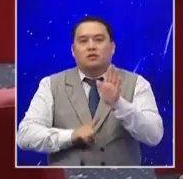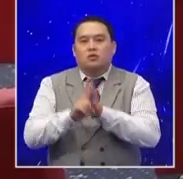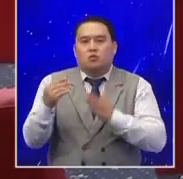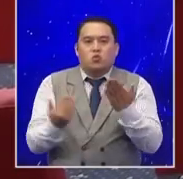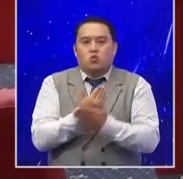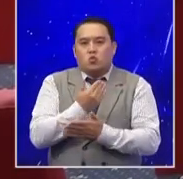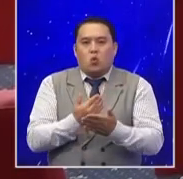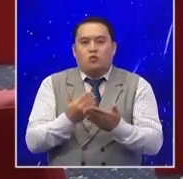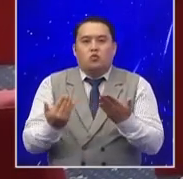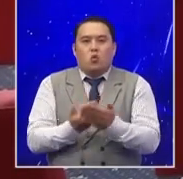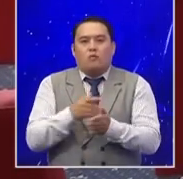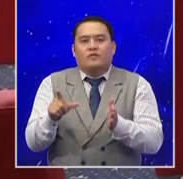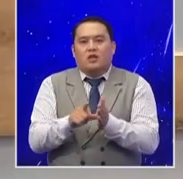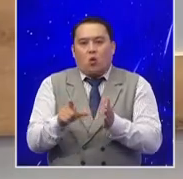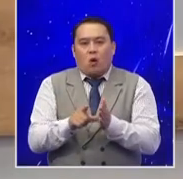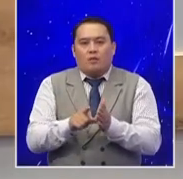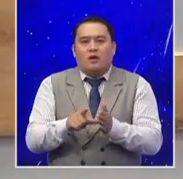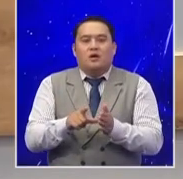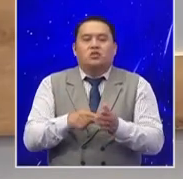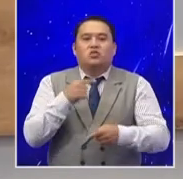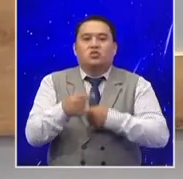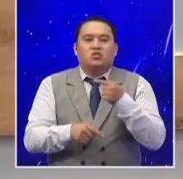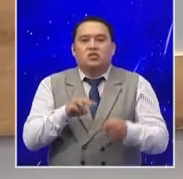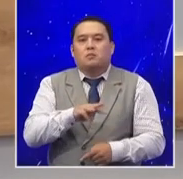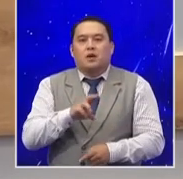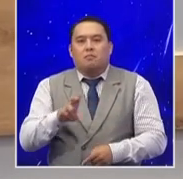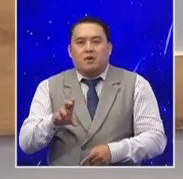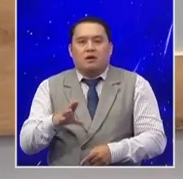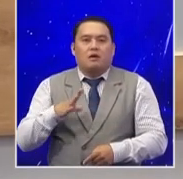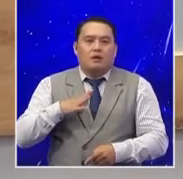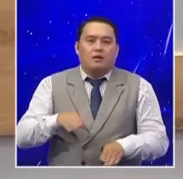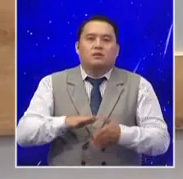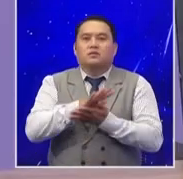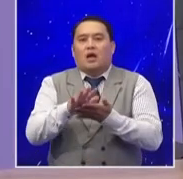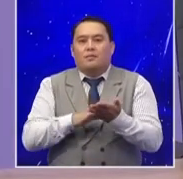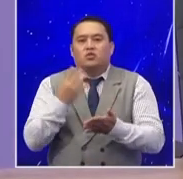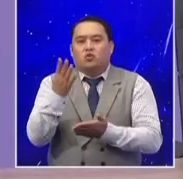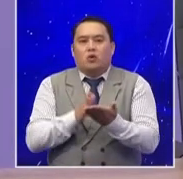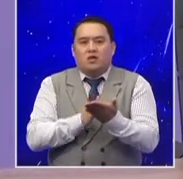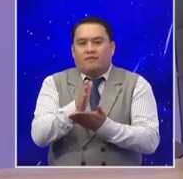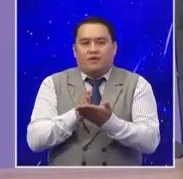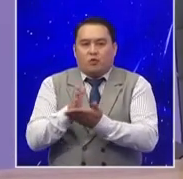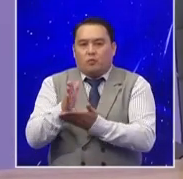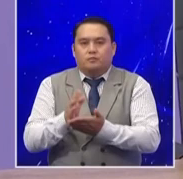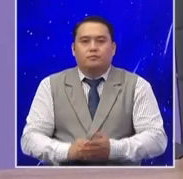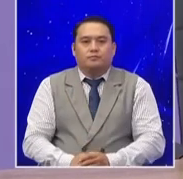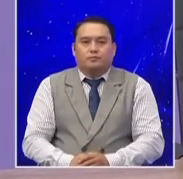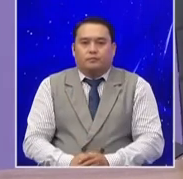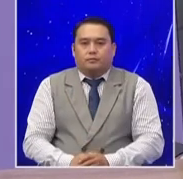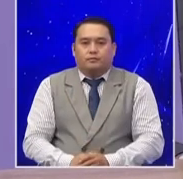заработал новый сервис – налоговый кошелек. Пока через мобильное приложение «Есалых» подается заявление по 4 основным категориям.